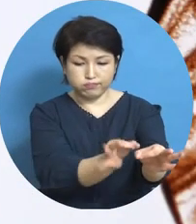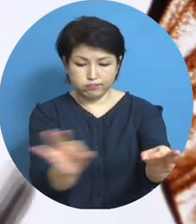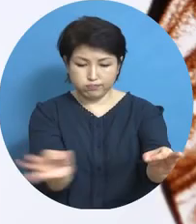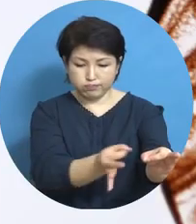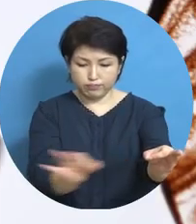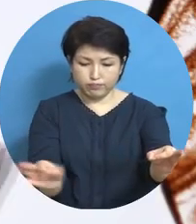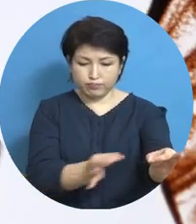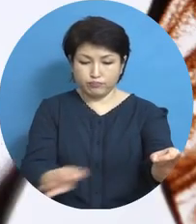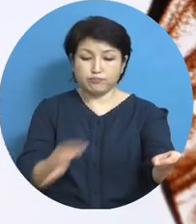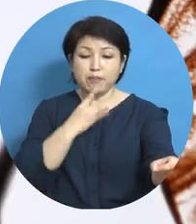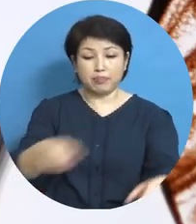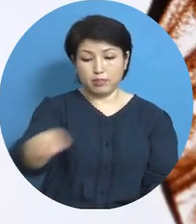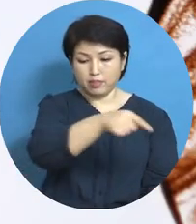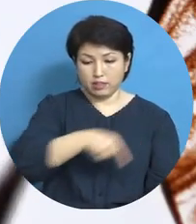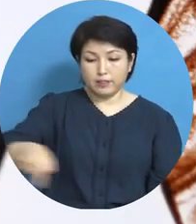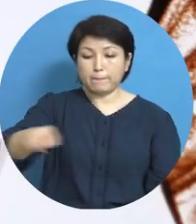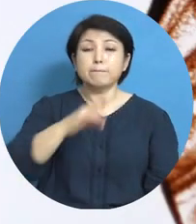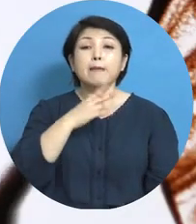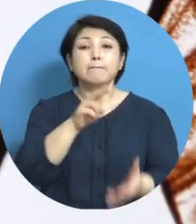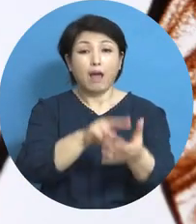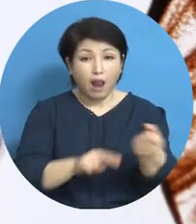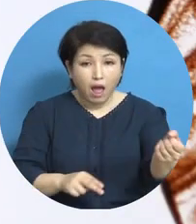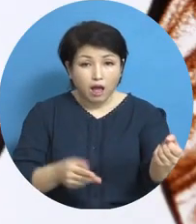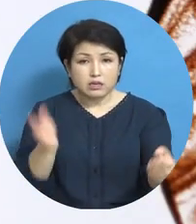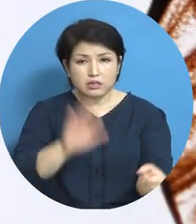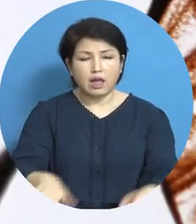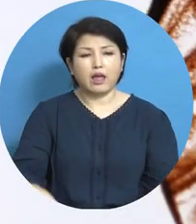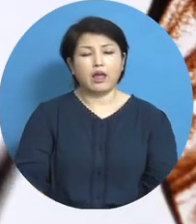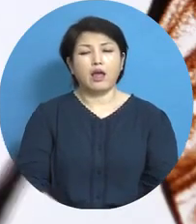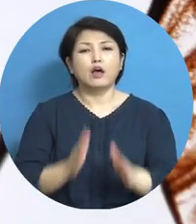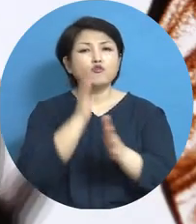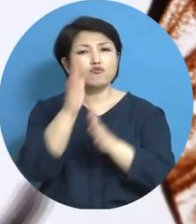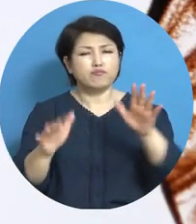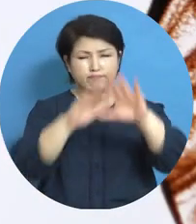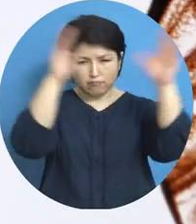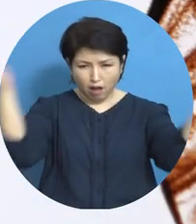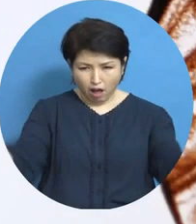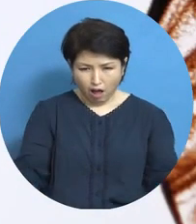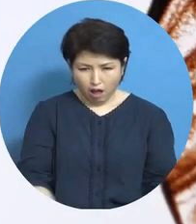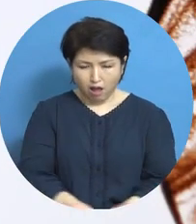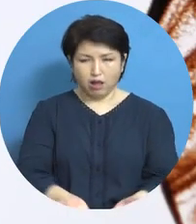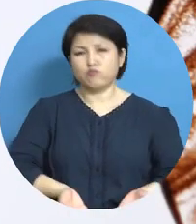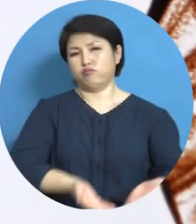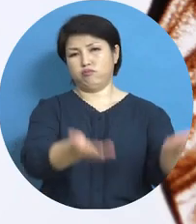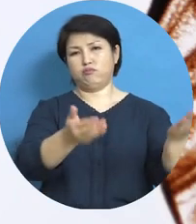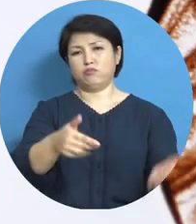고복만 원래 팔기로 되어 있는 거 아니에요. 그죠? 나머지 거를 다 기증을 한 거예요.